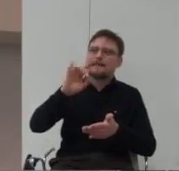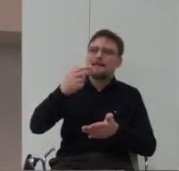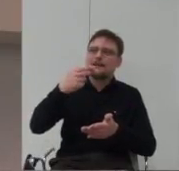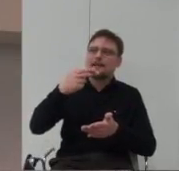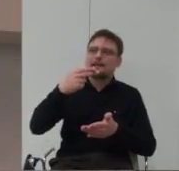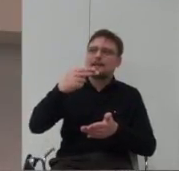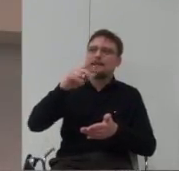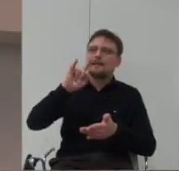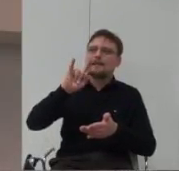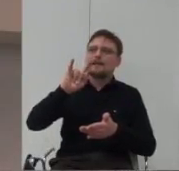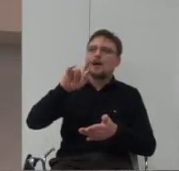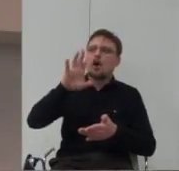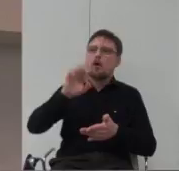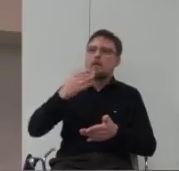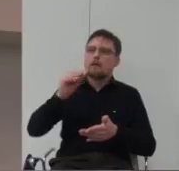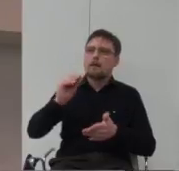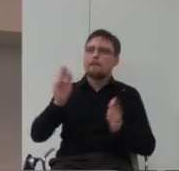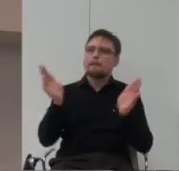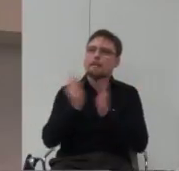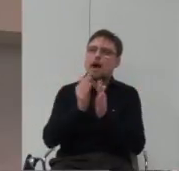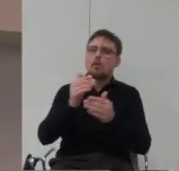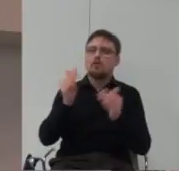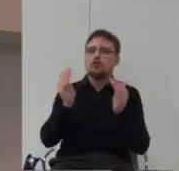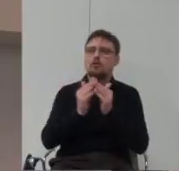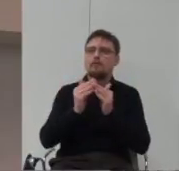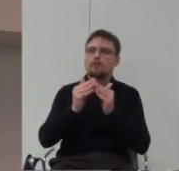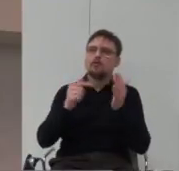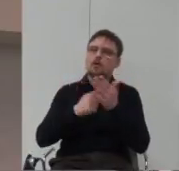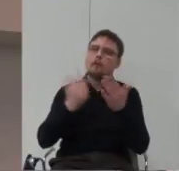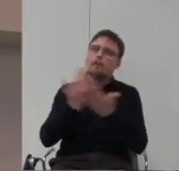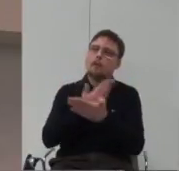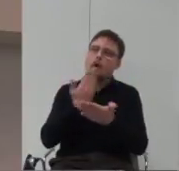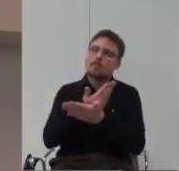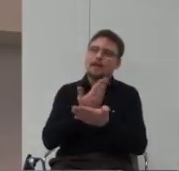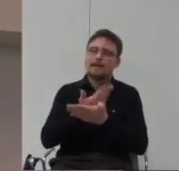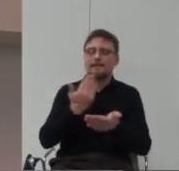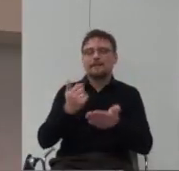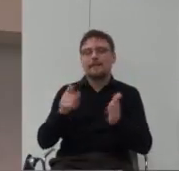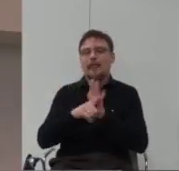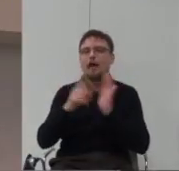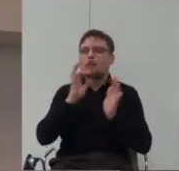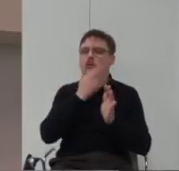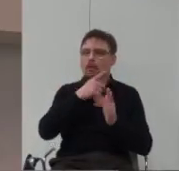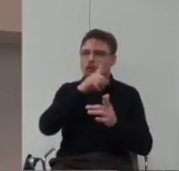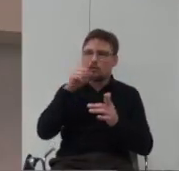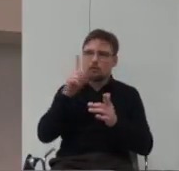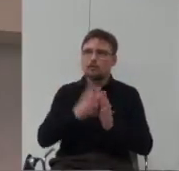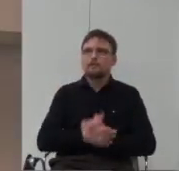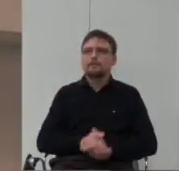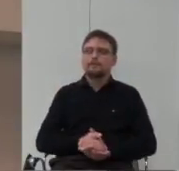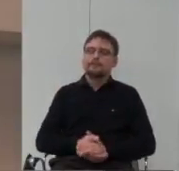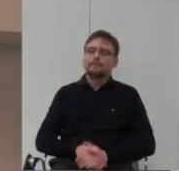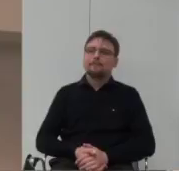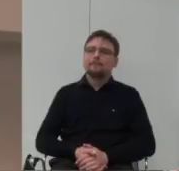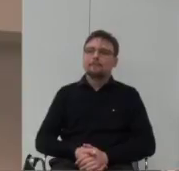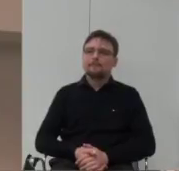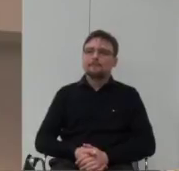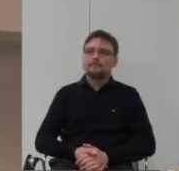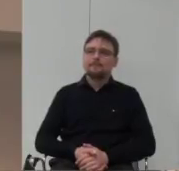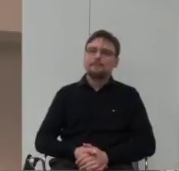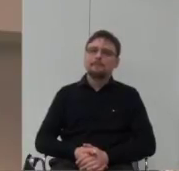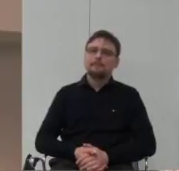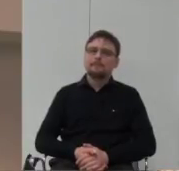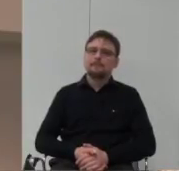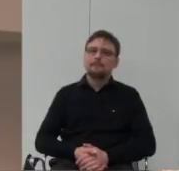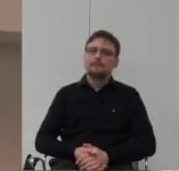model tiny home, to jest zresztą obecne na całym świecie, w pewnym sensie jest to jakaś też moda wśród